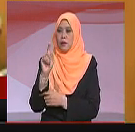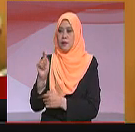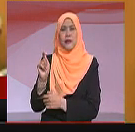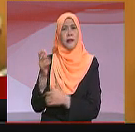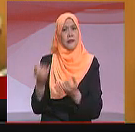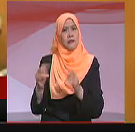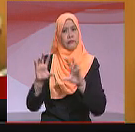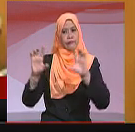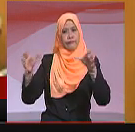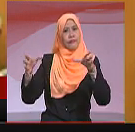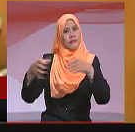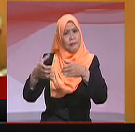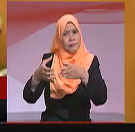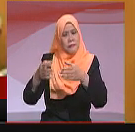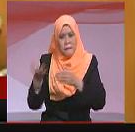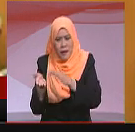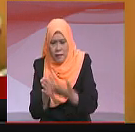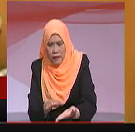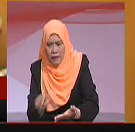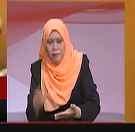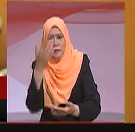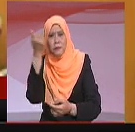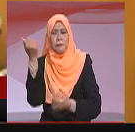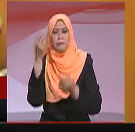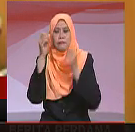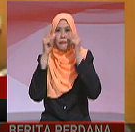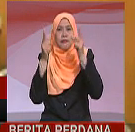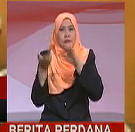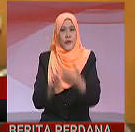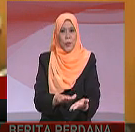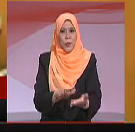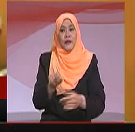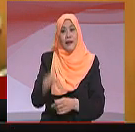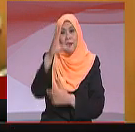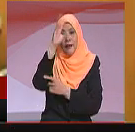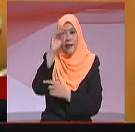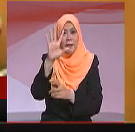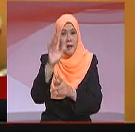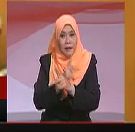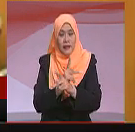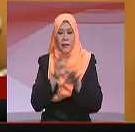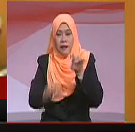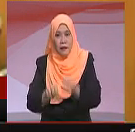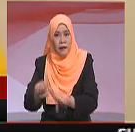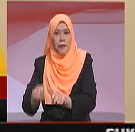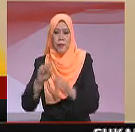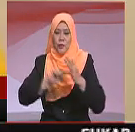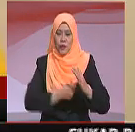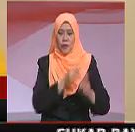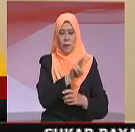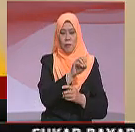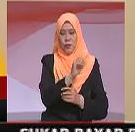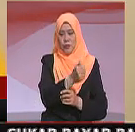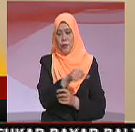yang diklasifikasikan maut mengejut dalam lokap di Johor. Lelaki itu pernah 5 kali ditangkap dari 2010